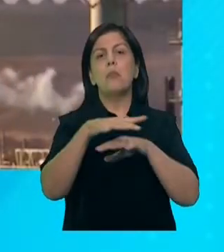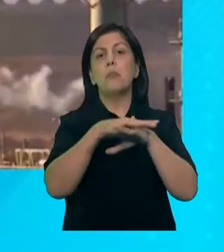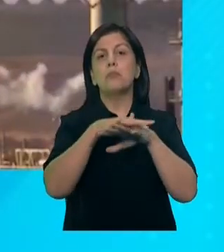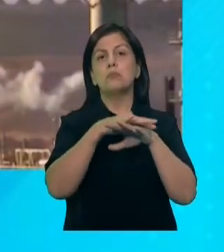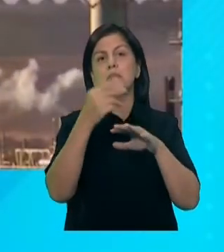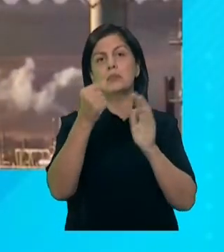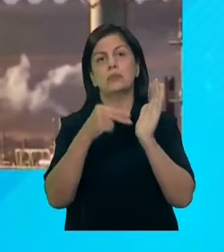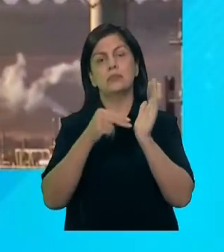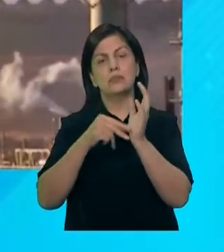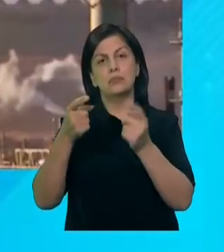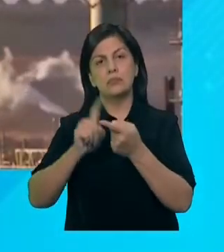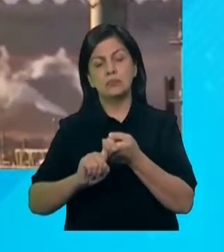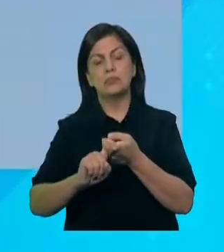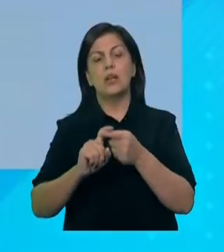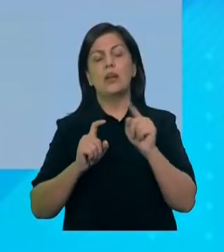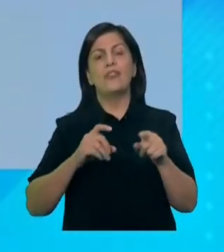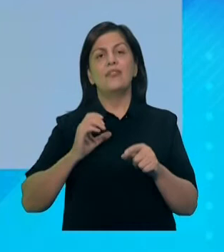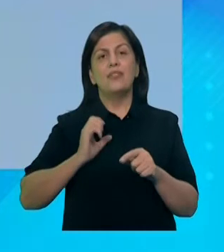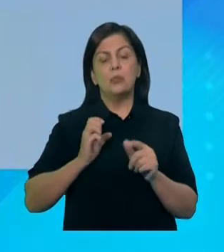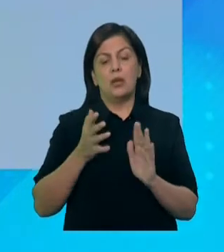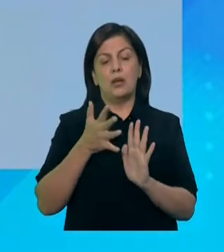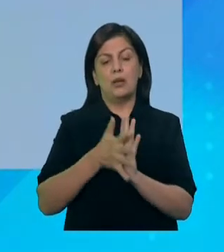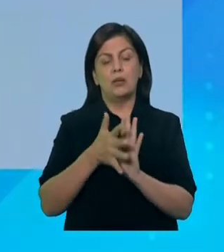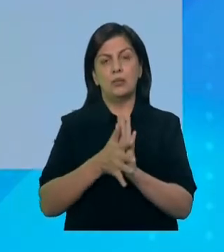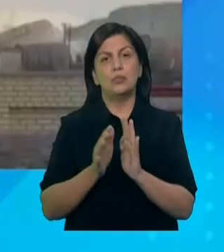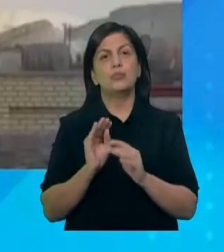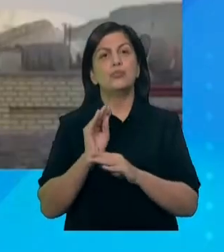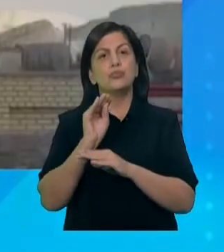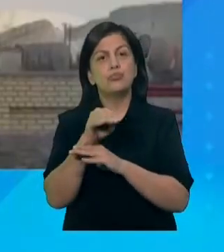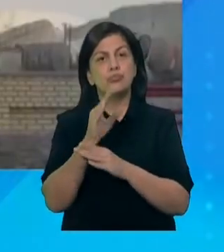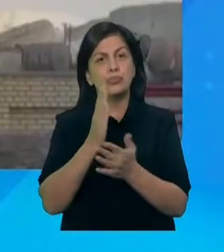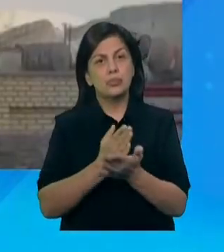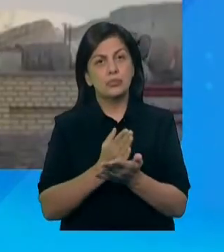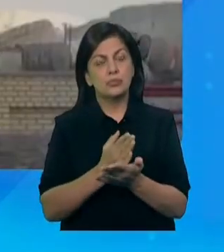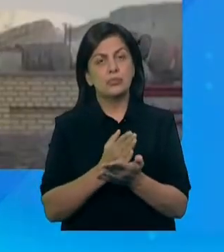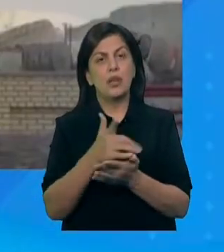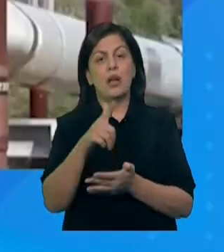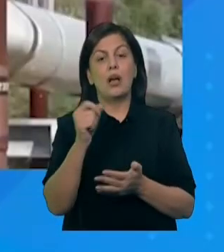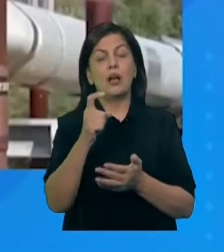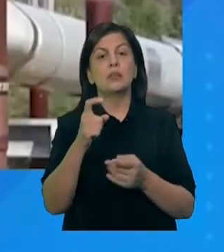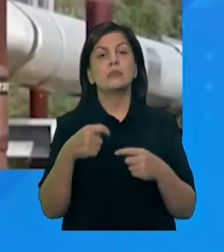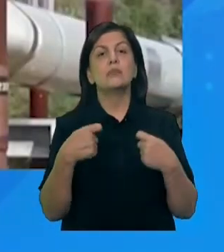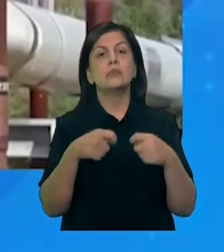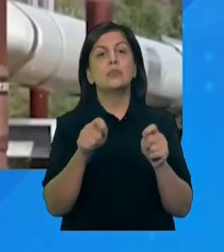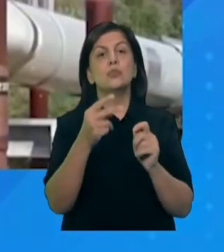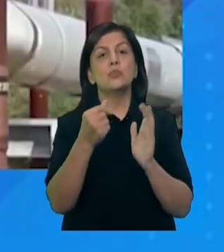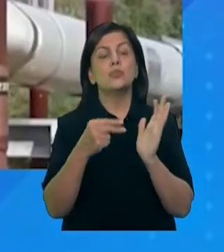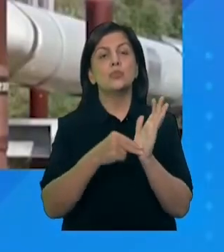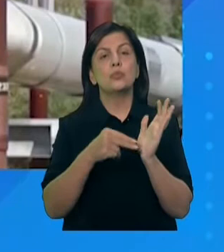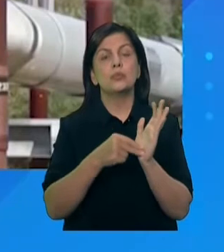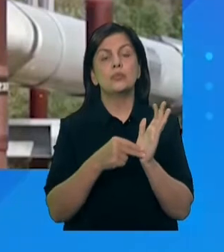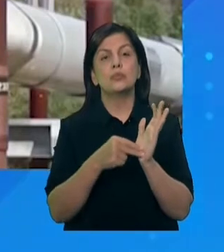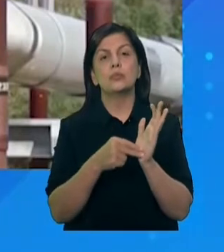dövləti təmsil edən bu şirkətin də xərci artır. Qazın satış qiyməti, satış tarifləri